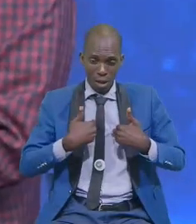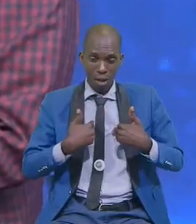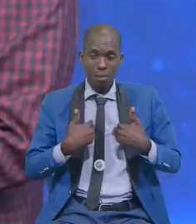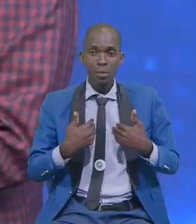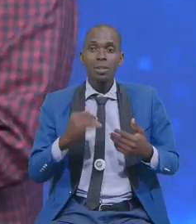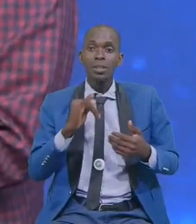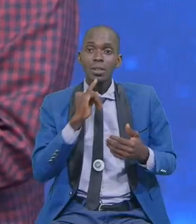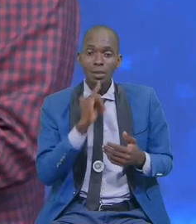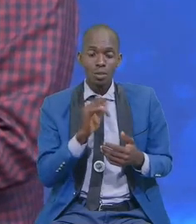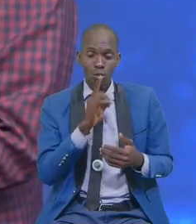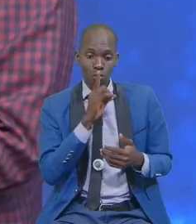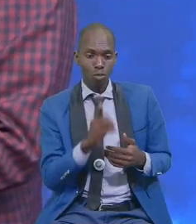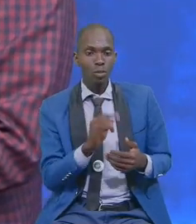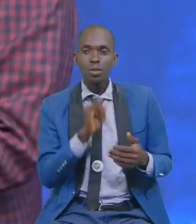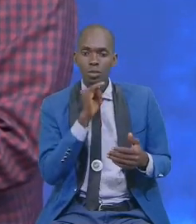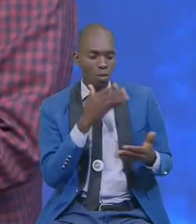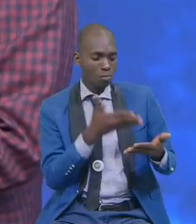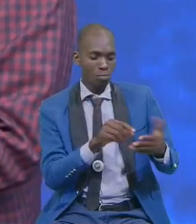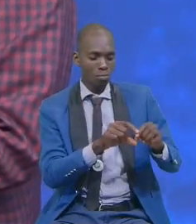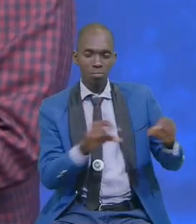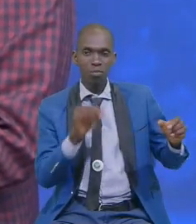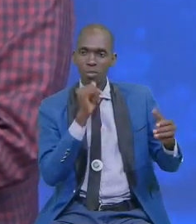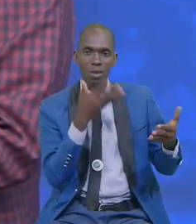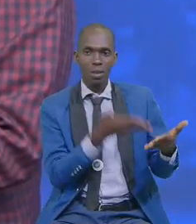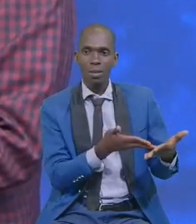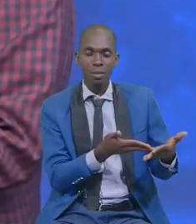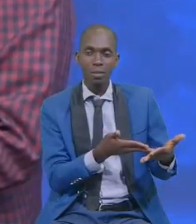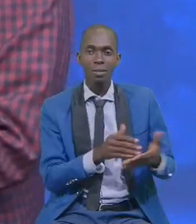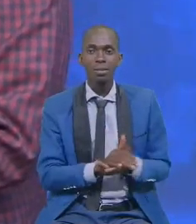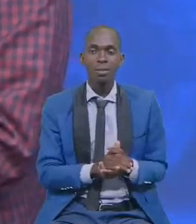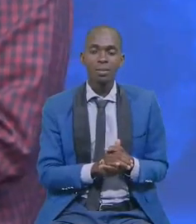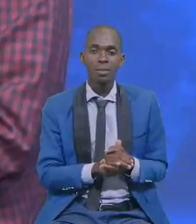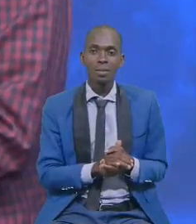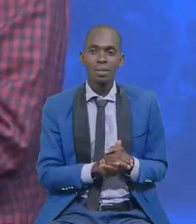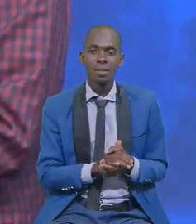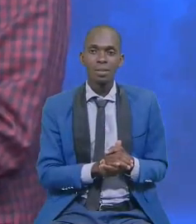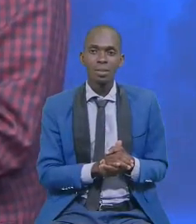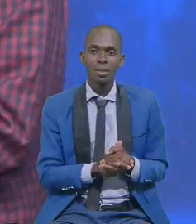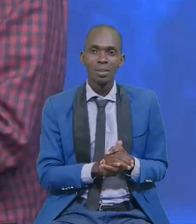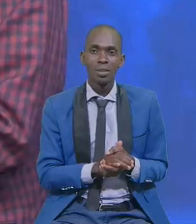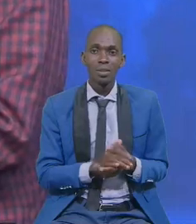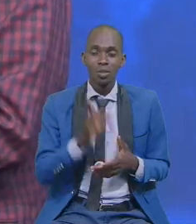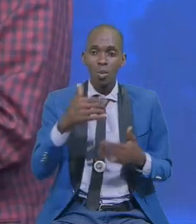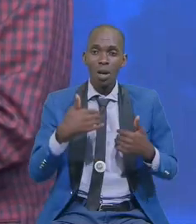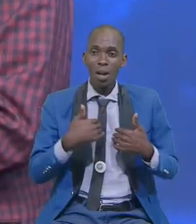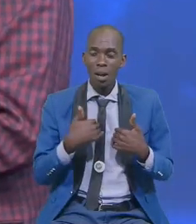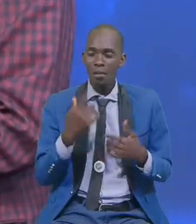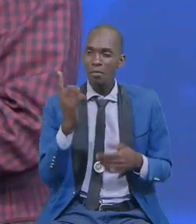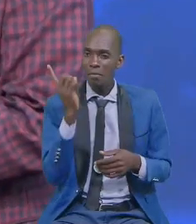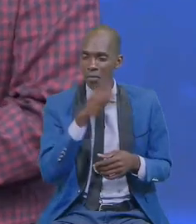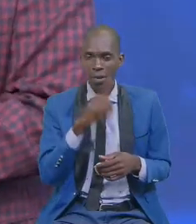Et même la ligne, les traits qui doivent montrer que tes billets de dollars sont authentiques ne sont pas là. Tu as de faux